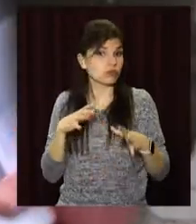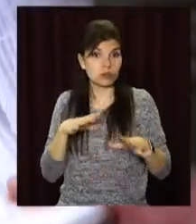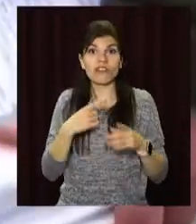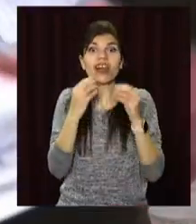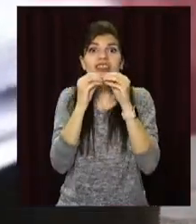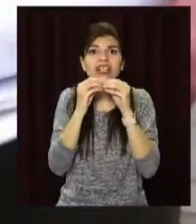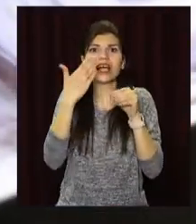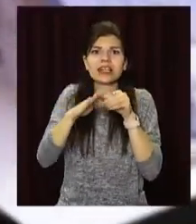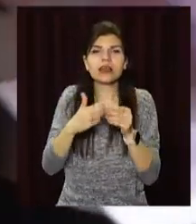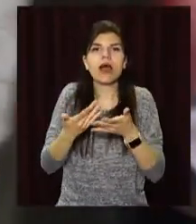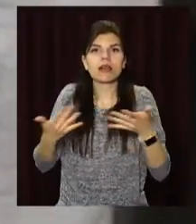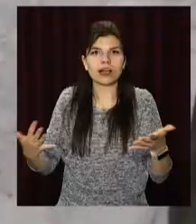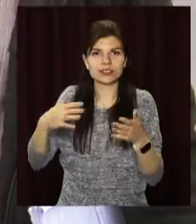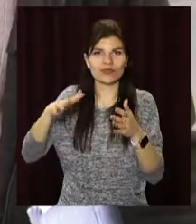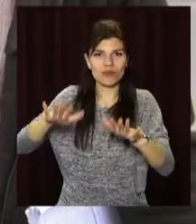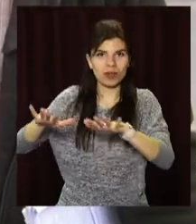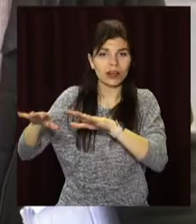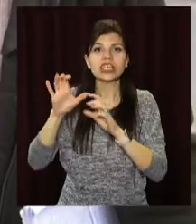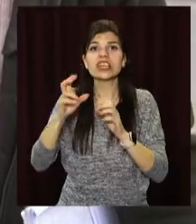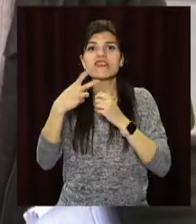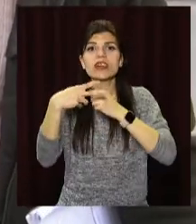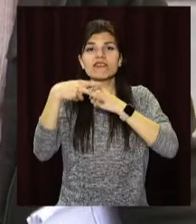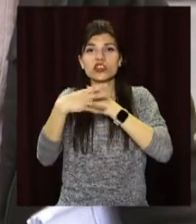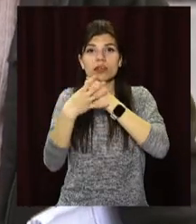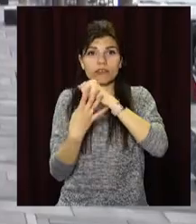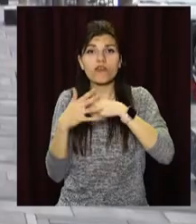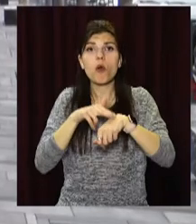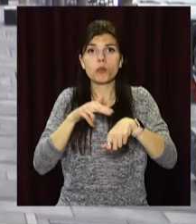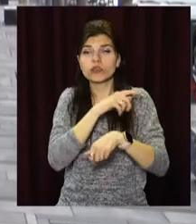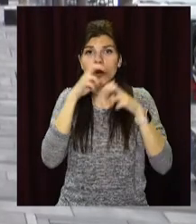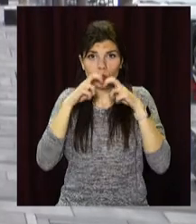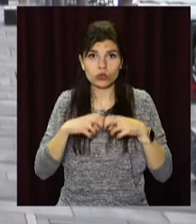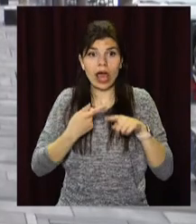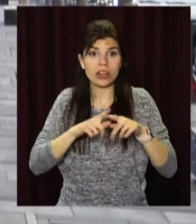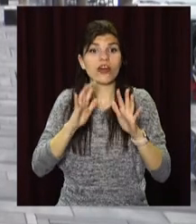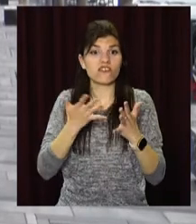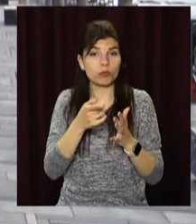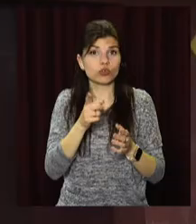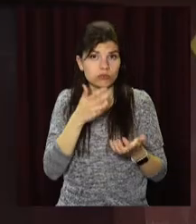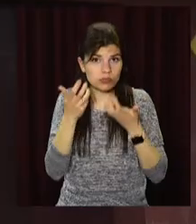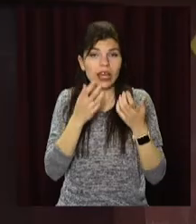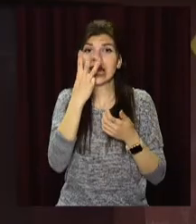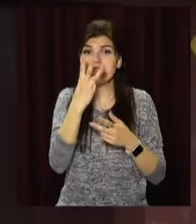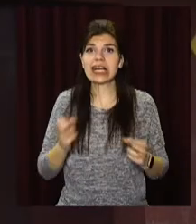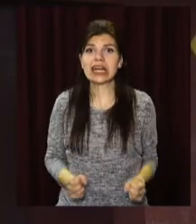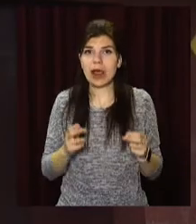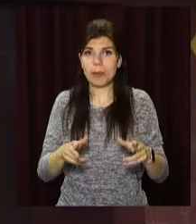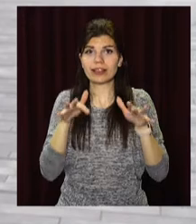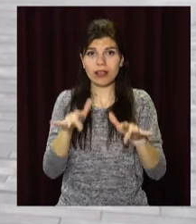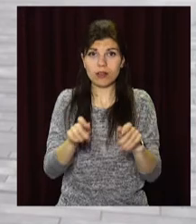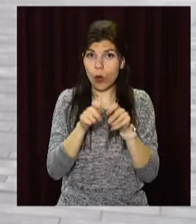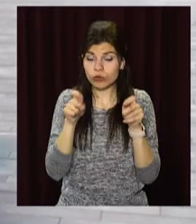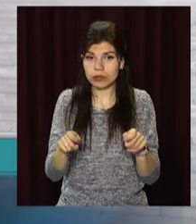10 кредитів, говорить адвокат. З 2019 року у поліції розслідують цей випадок. Відкрили 3 кримінальні